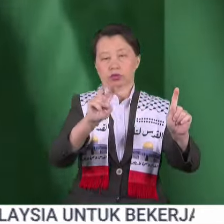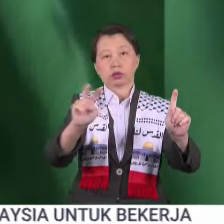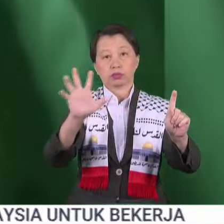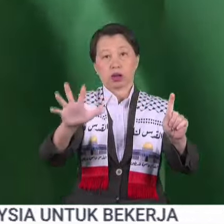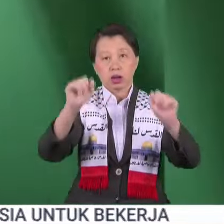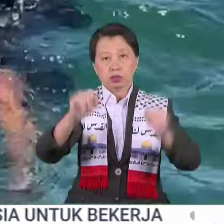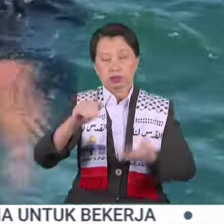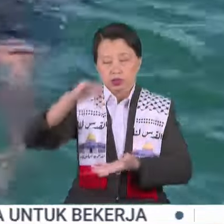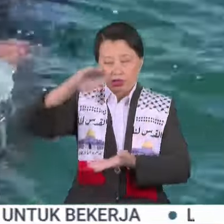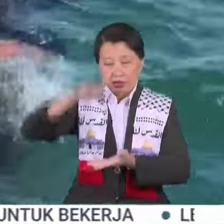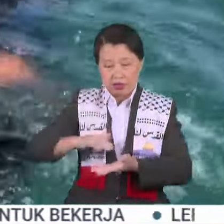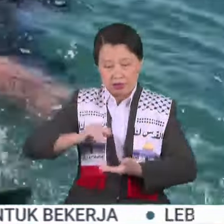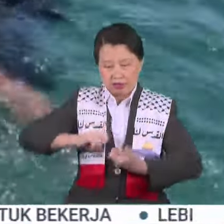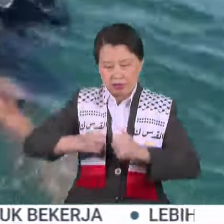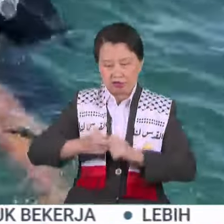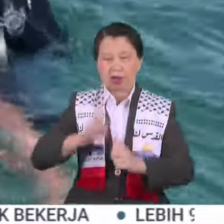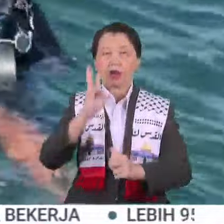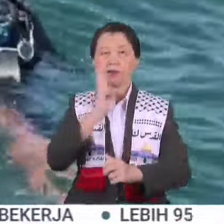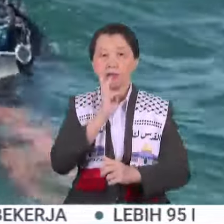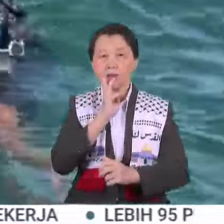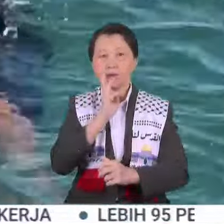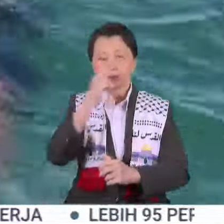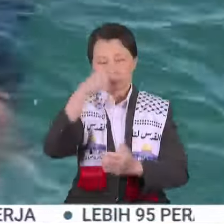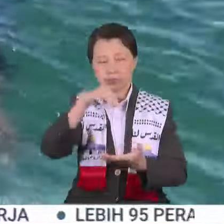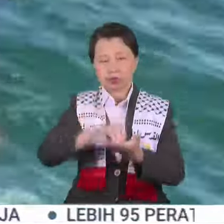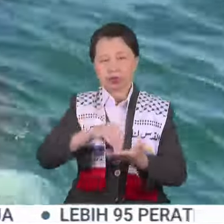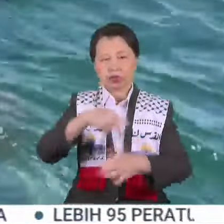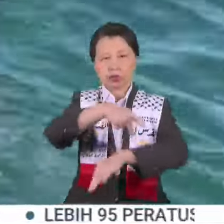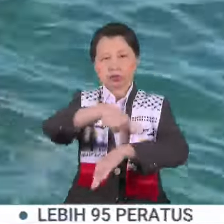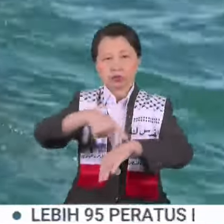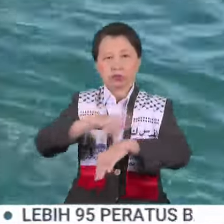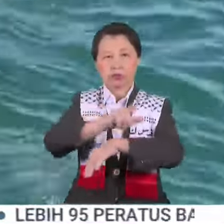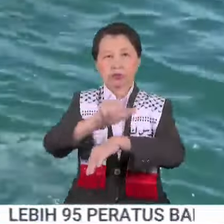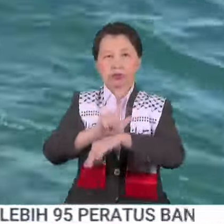dapat meminimumkan gangguan bekalan air di Langkawi.